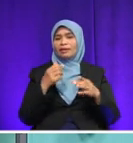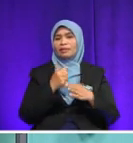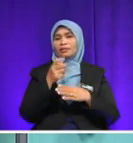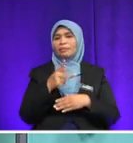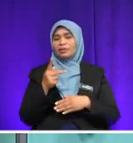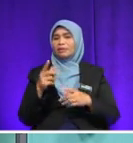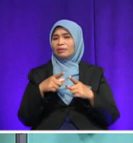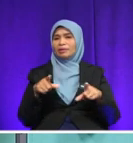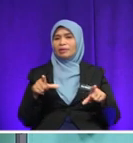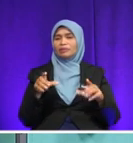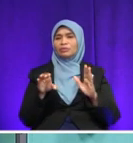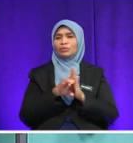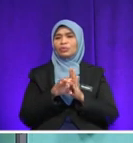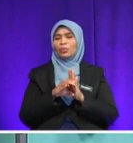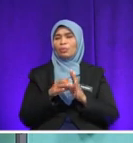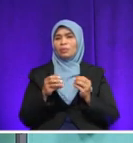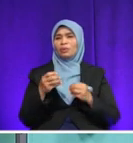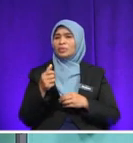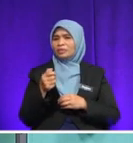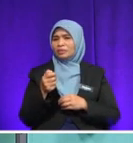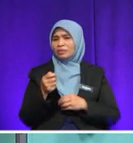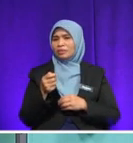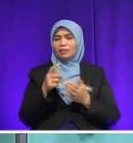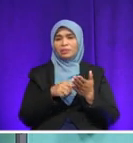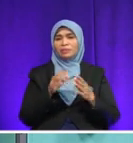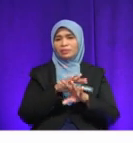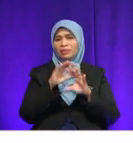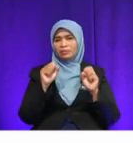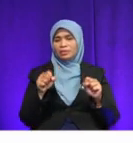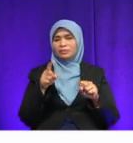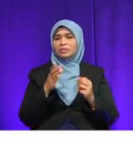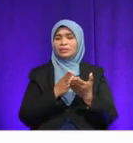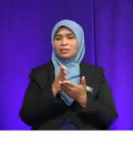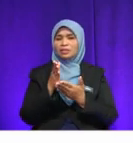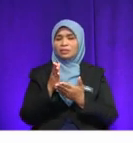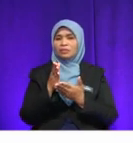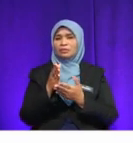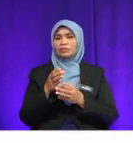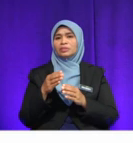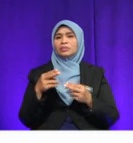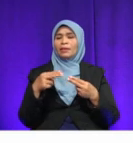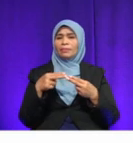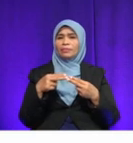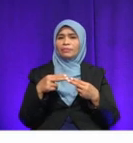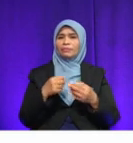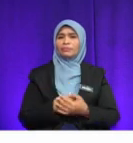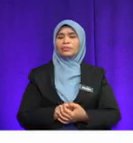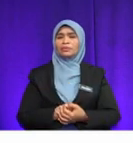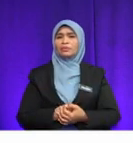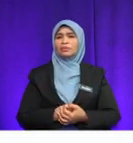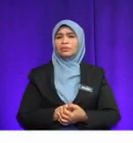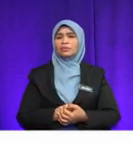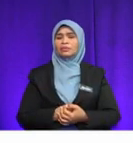seperti berzikir dulu Ustaz Saya tidak selawak dulu lah semua kan tak boleh terus kena sambungan kamu bercakap pun